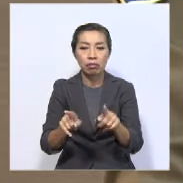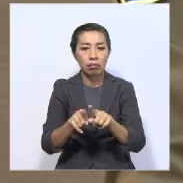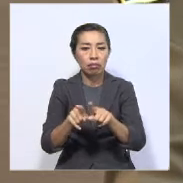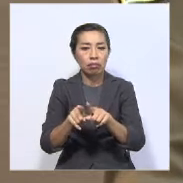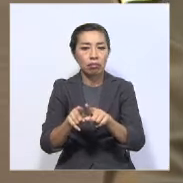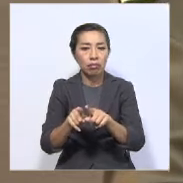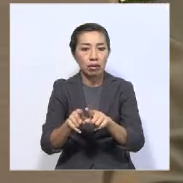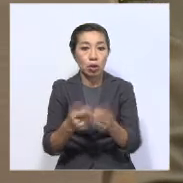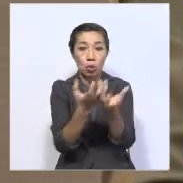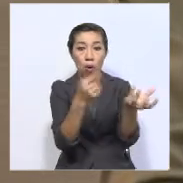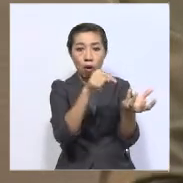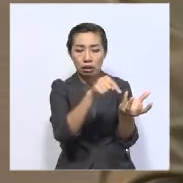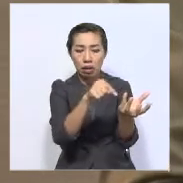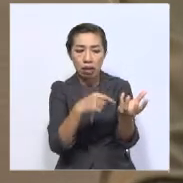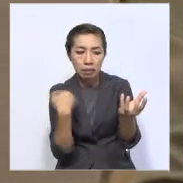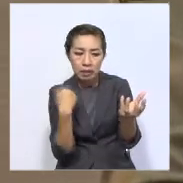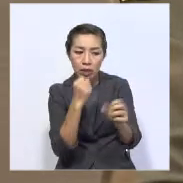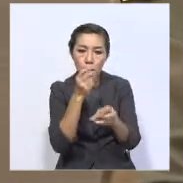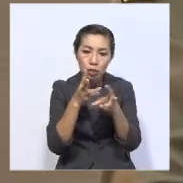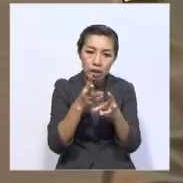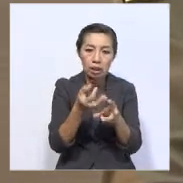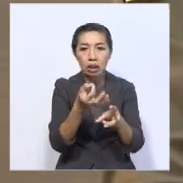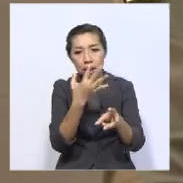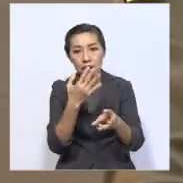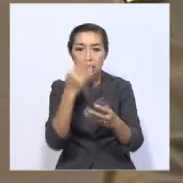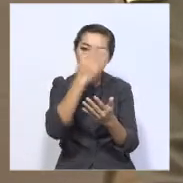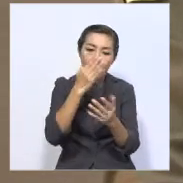เอียดที่เกี่ยวกับสินค้านั้นด้วยครับ